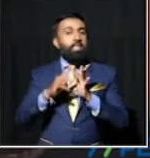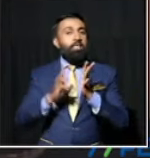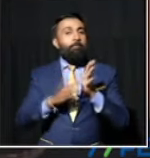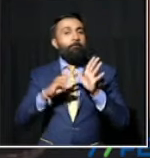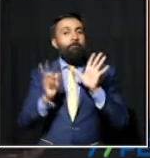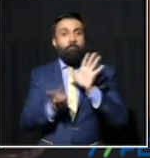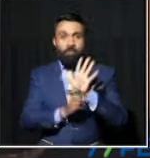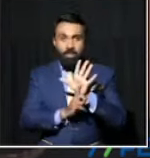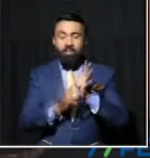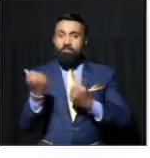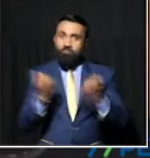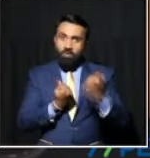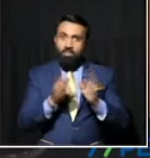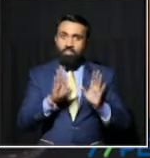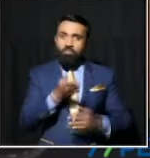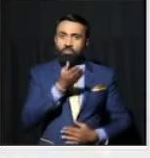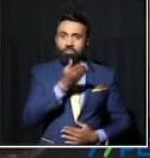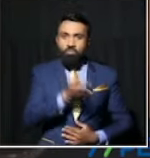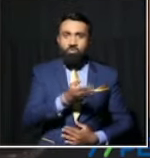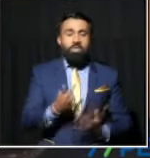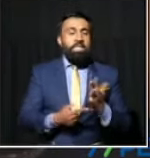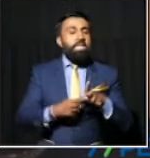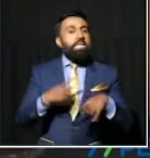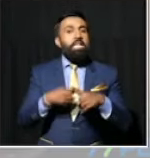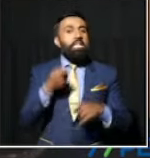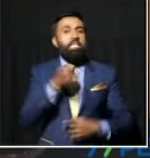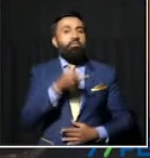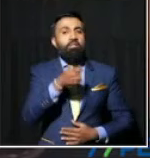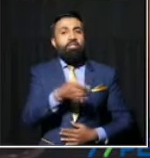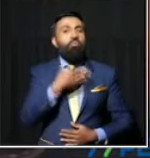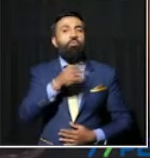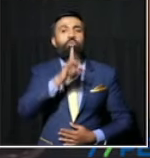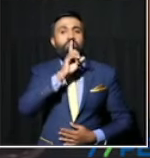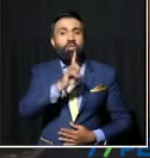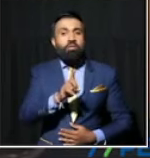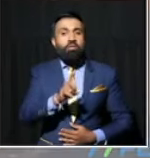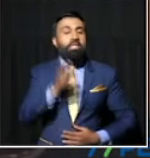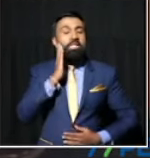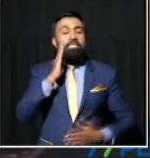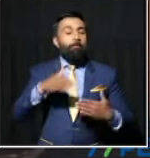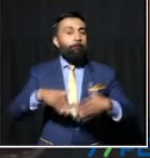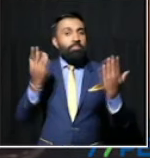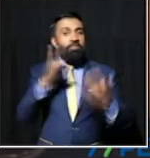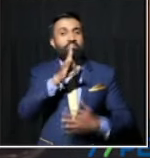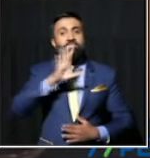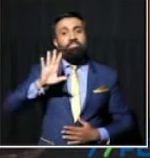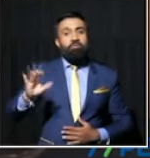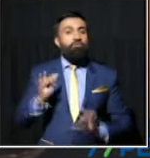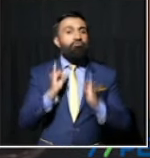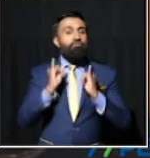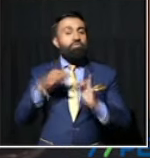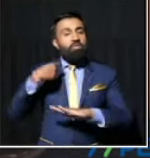මෙහෙම වාහනයක් තිබ්බා මේකේ බදු ගෙවල නැ මේ දාන අසත්‍ය බලන්න. ඩේලි මිර පත්තරේ 25 වෙනිදා නීති විරෝධී ලෙස මෙරටට